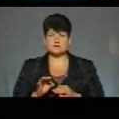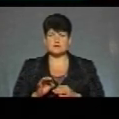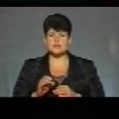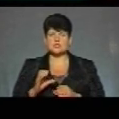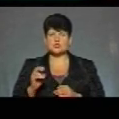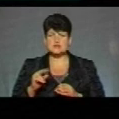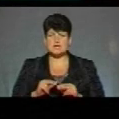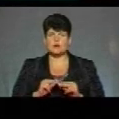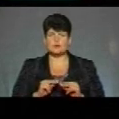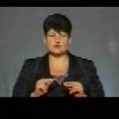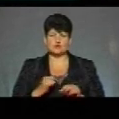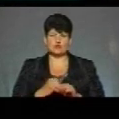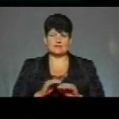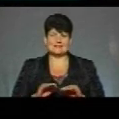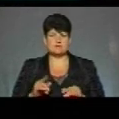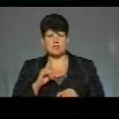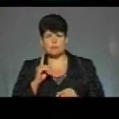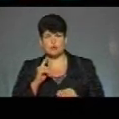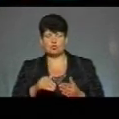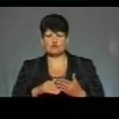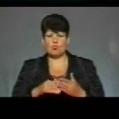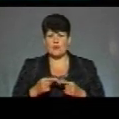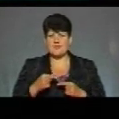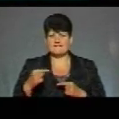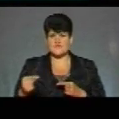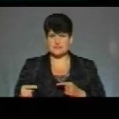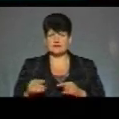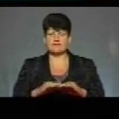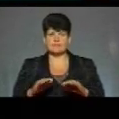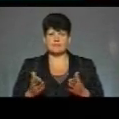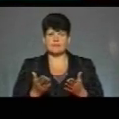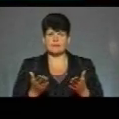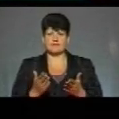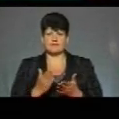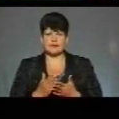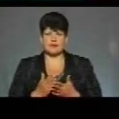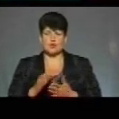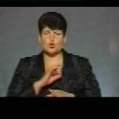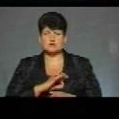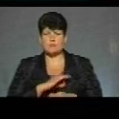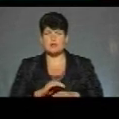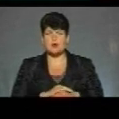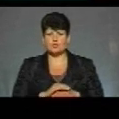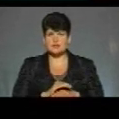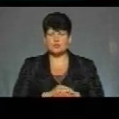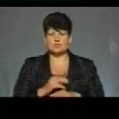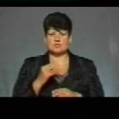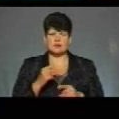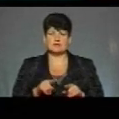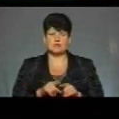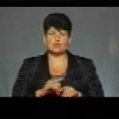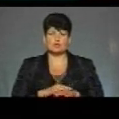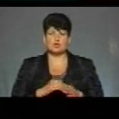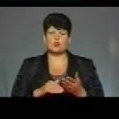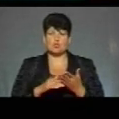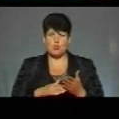робота з дітьми та молоддю», «Допомога на відстані», дітки, які є батьки, яких є користувачами благодійної дальньої також гуманітарної допомоги.